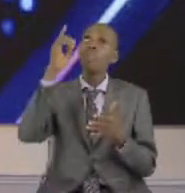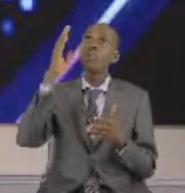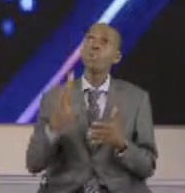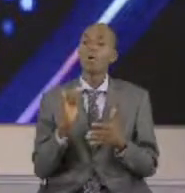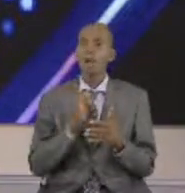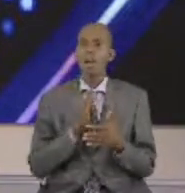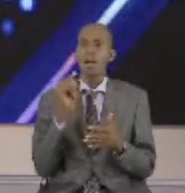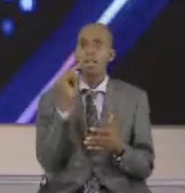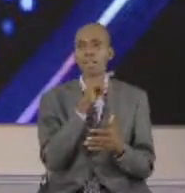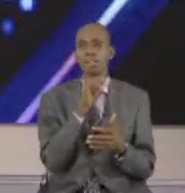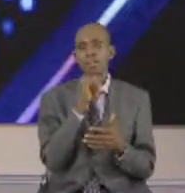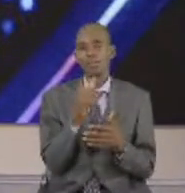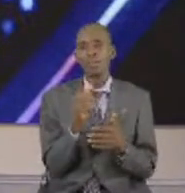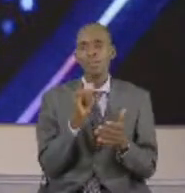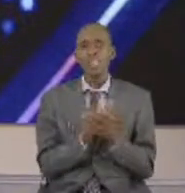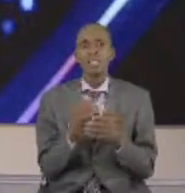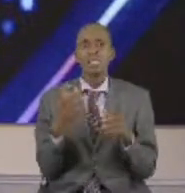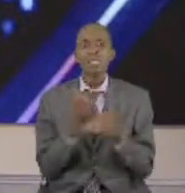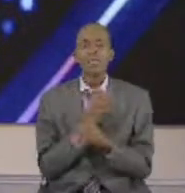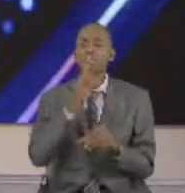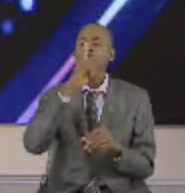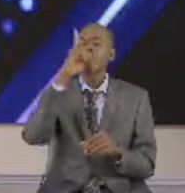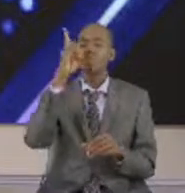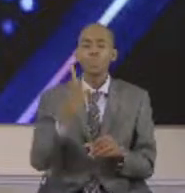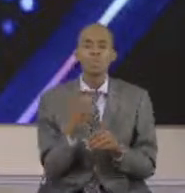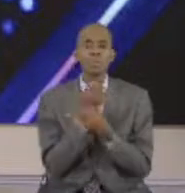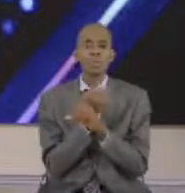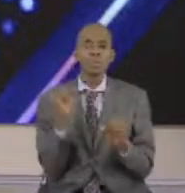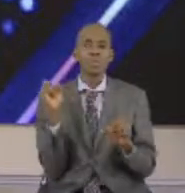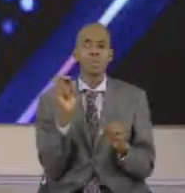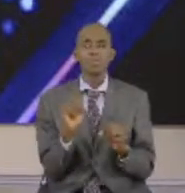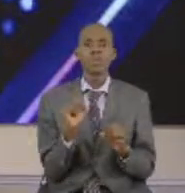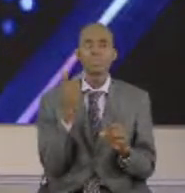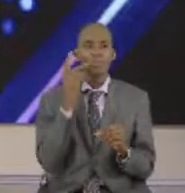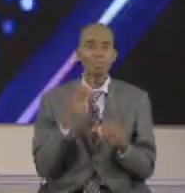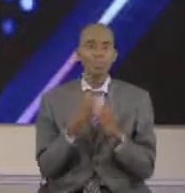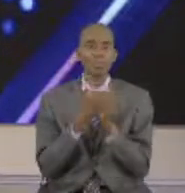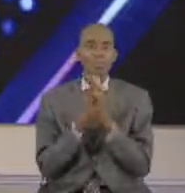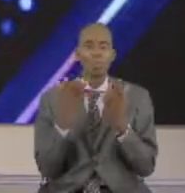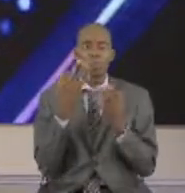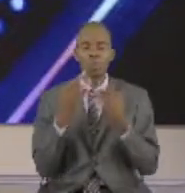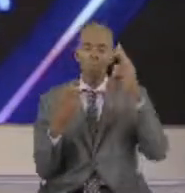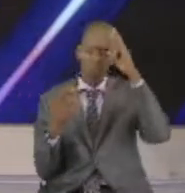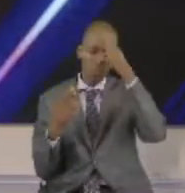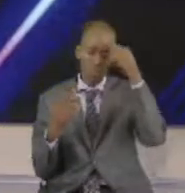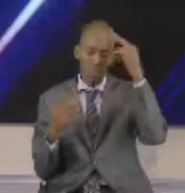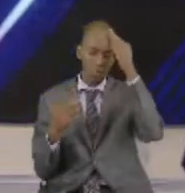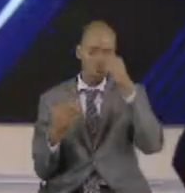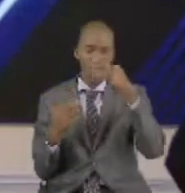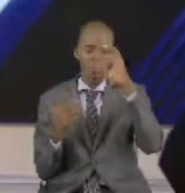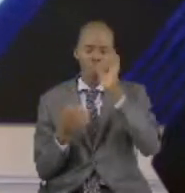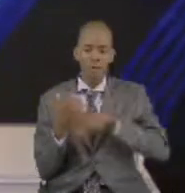bats points cela exige un salut aux tandis qu'un voyons romain chapitre 9 ans